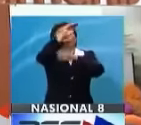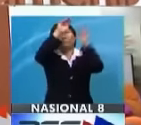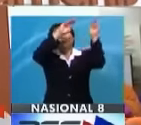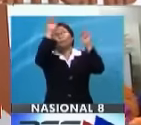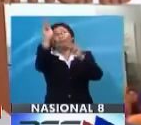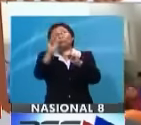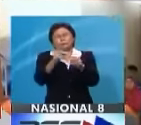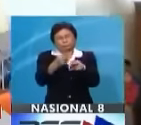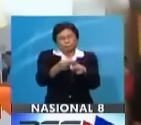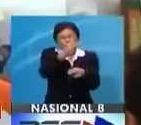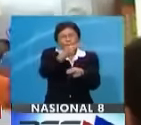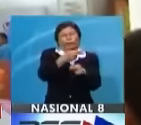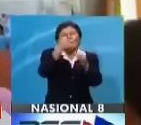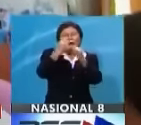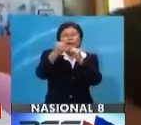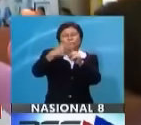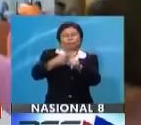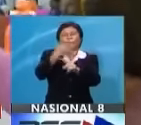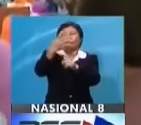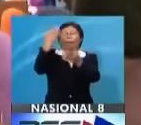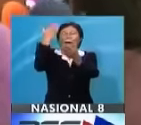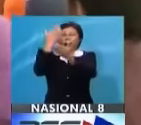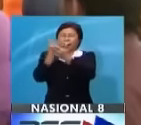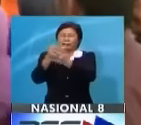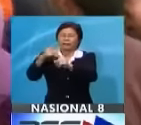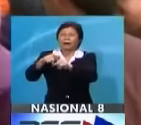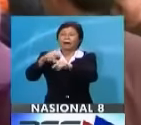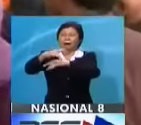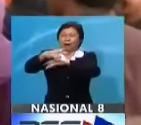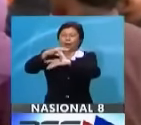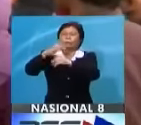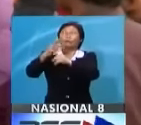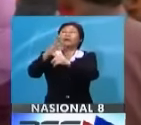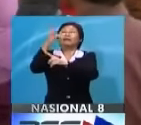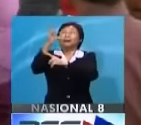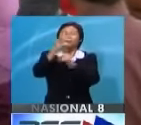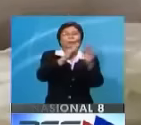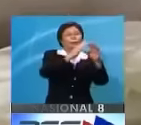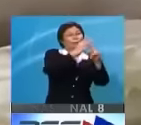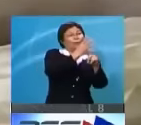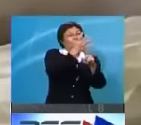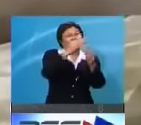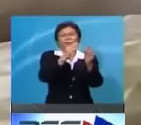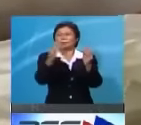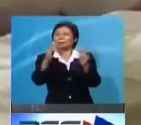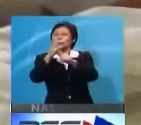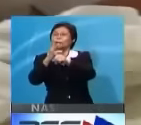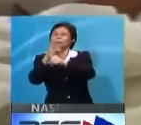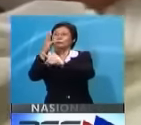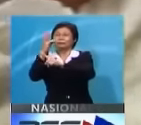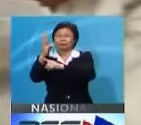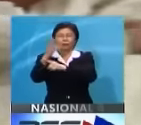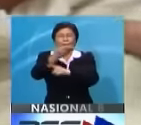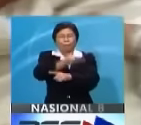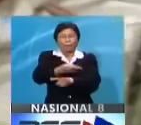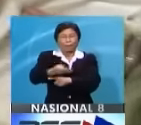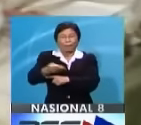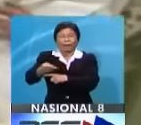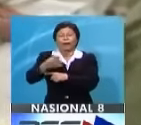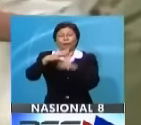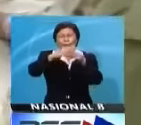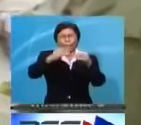terlalu singkat iaitu sekitar hujung April hingga awal Jun, harganya meningkat setiap tahun menjadikannya sebagai komoditi